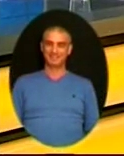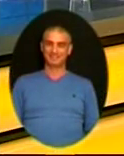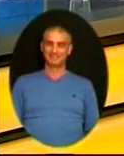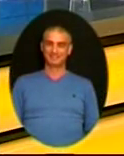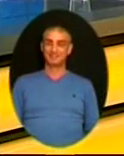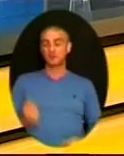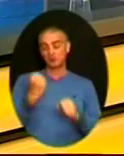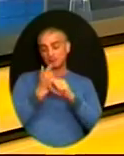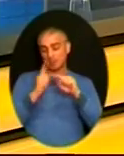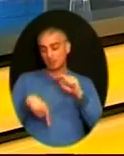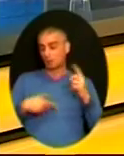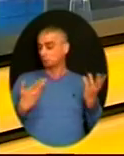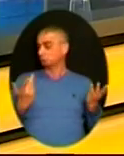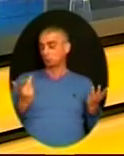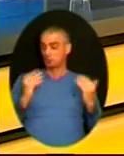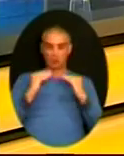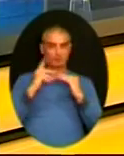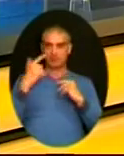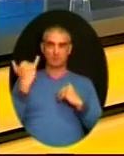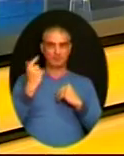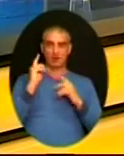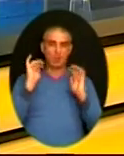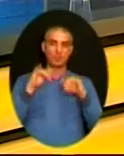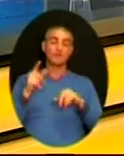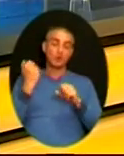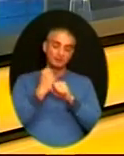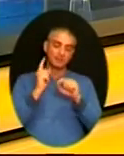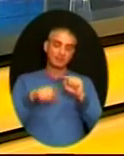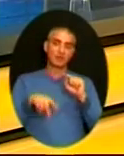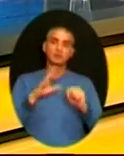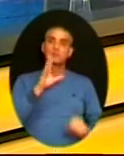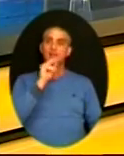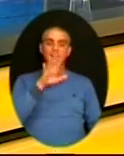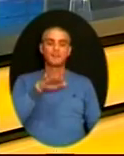כן. אז הוא עשה טעות, לא, דווקא לא מתאים לו, בדרך כלל לא נופל, עשה טעות. כשזה